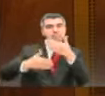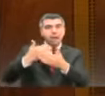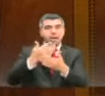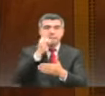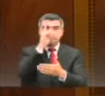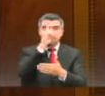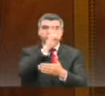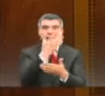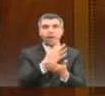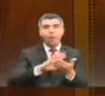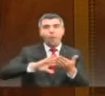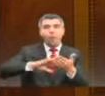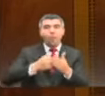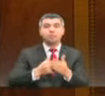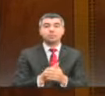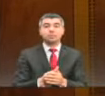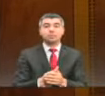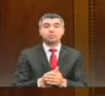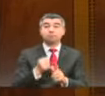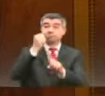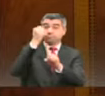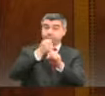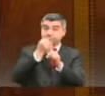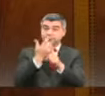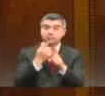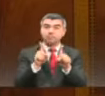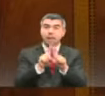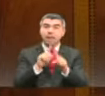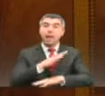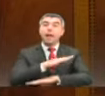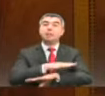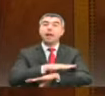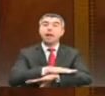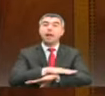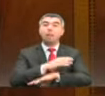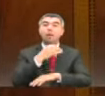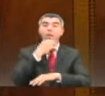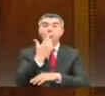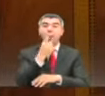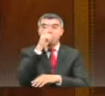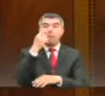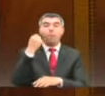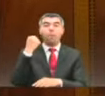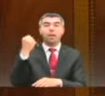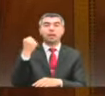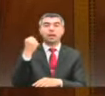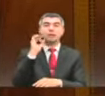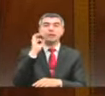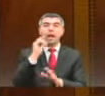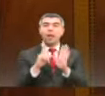يتطلب أولاً تكريس المبادئ الكبرى التي يقوم عليها النظام الدستوري